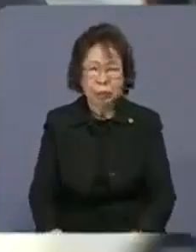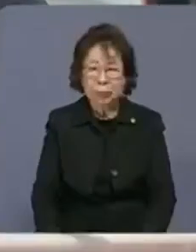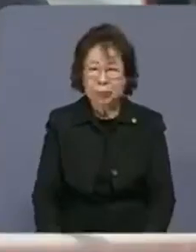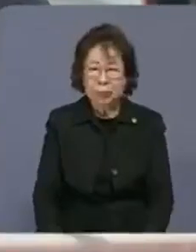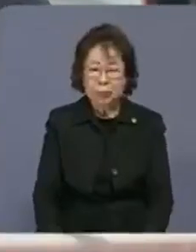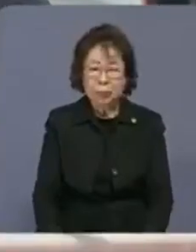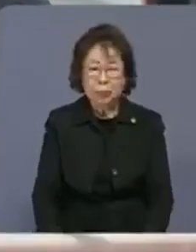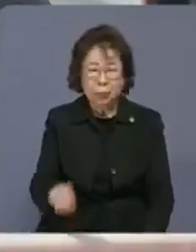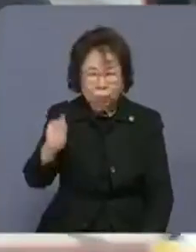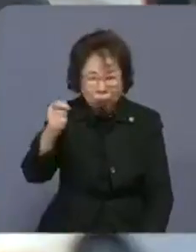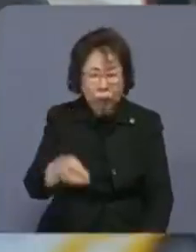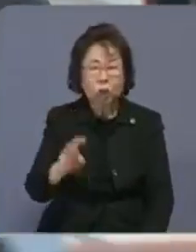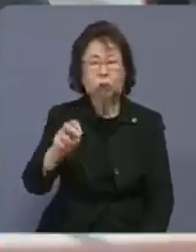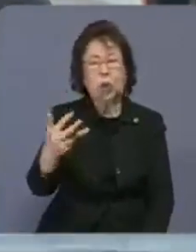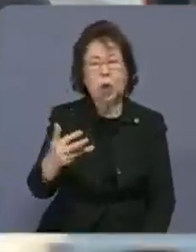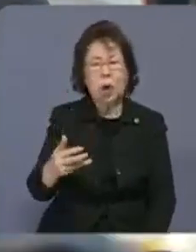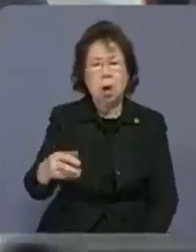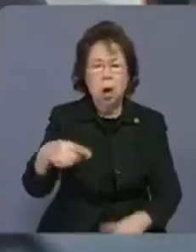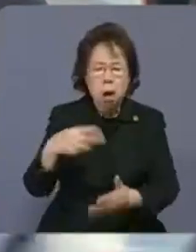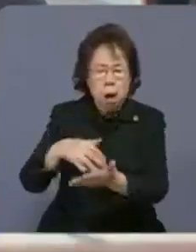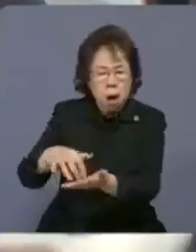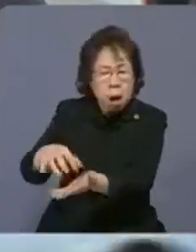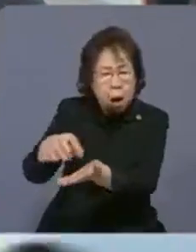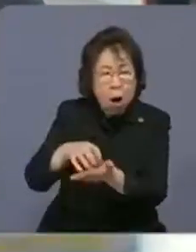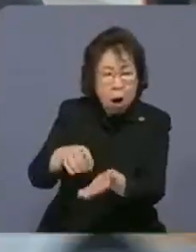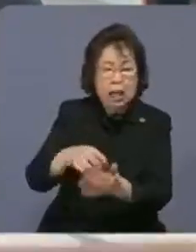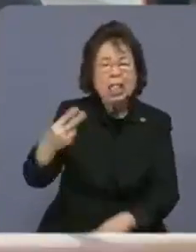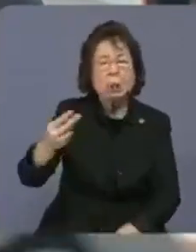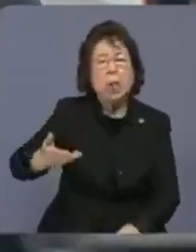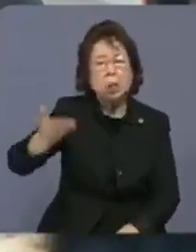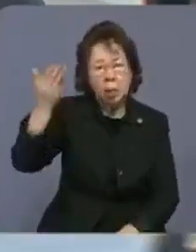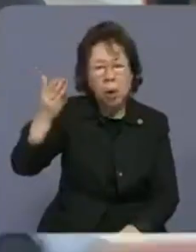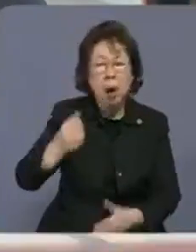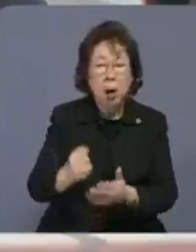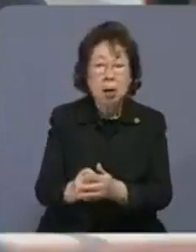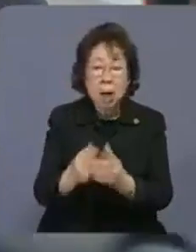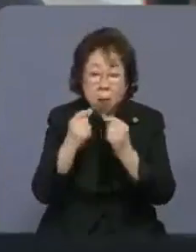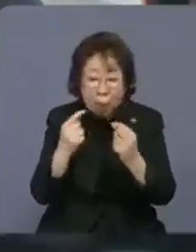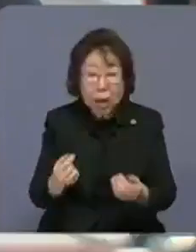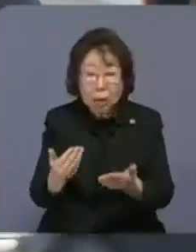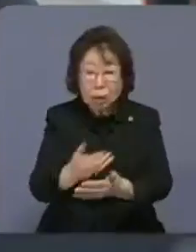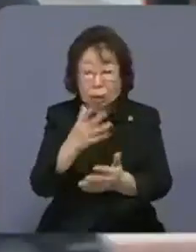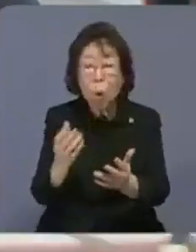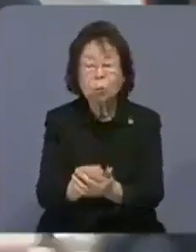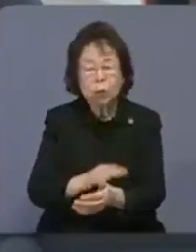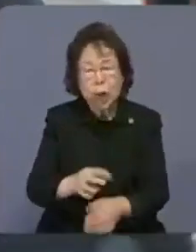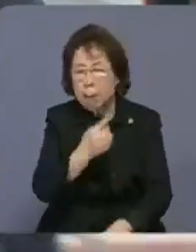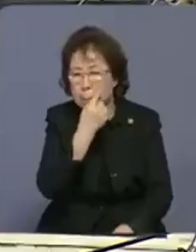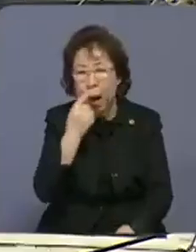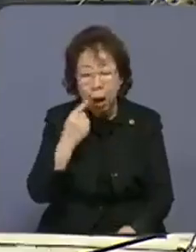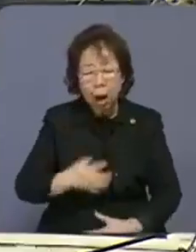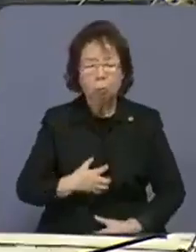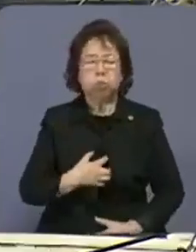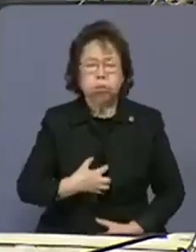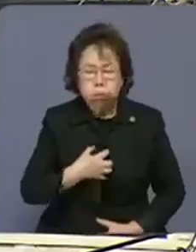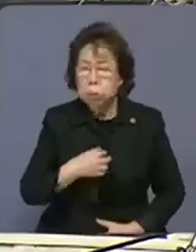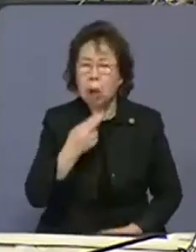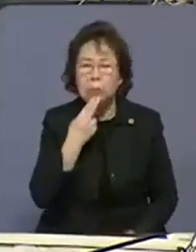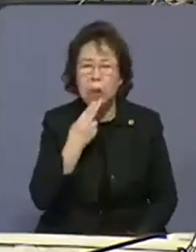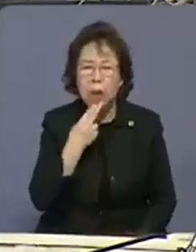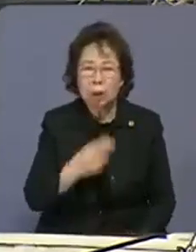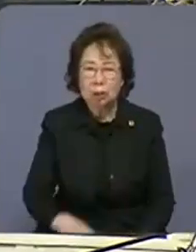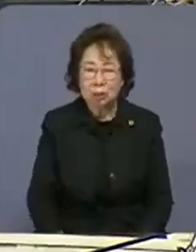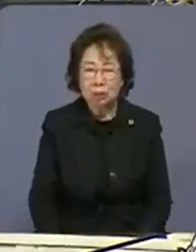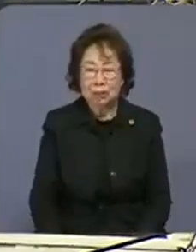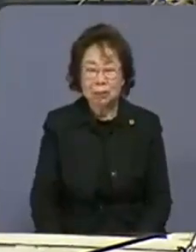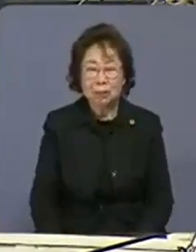스물 여섯 차례에 걸쳐 2천 명 가까이 이곳을 찾았는데요 대표는 음식점 능력도 되지 않은 것으로 확인됐습니다 무어가 빅뱅 를